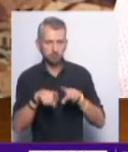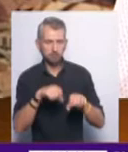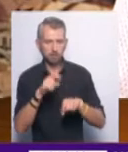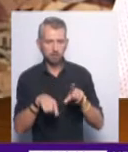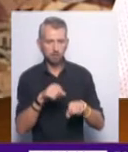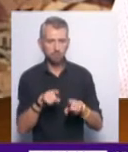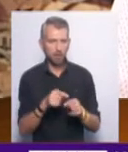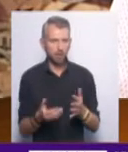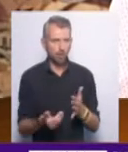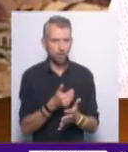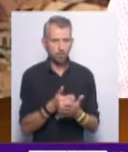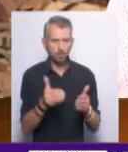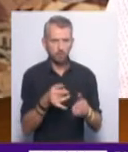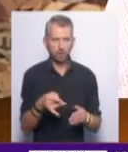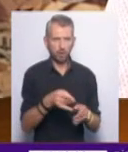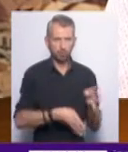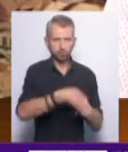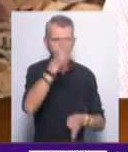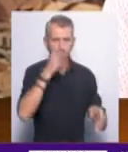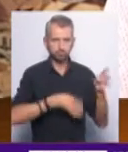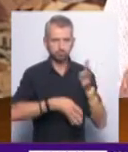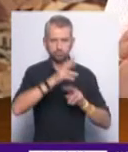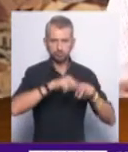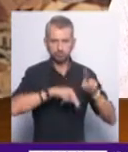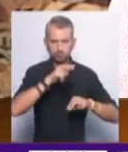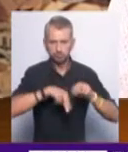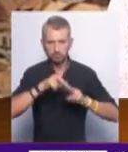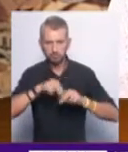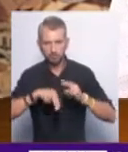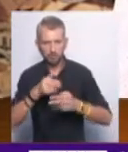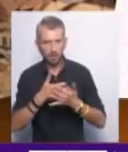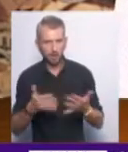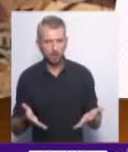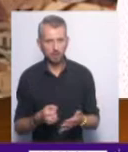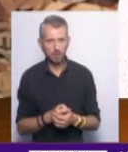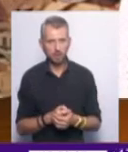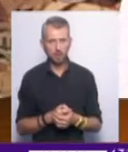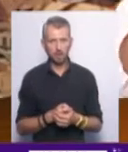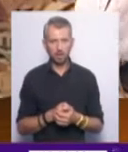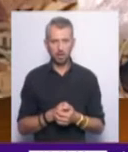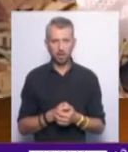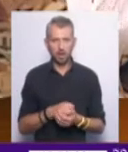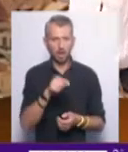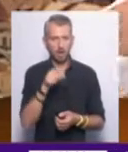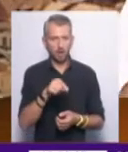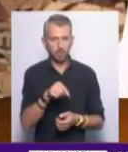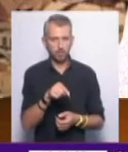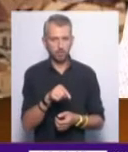ростуть, мікрорайони, девелопмент і інше там будують. А ви мали б за них відповідати? А тут в